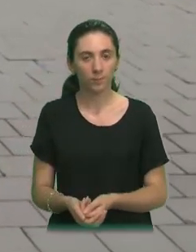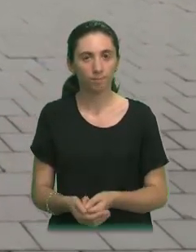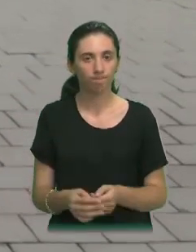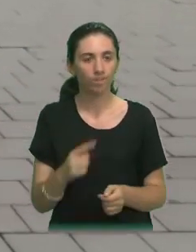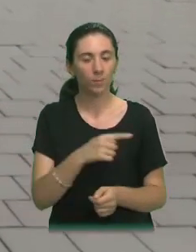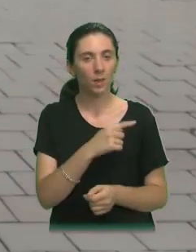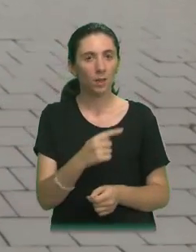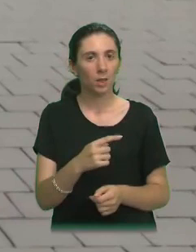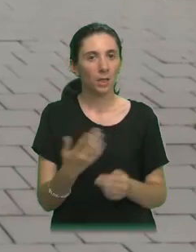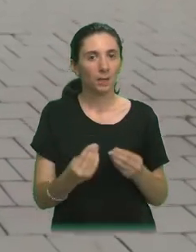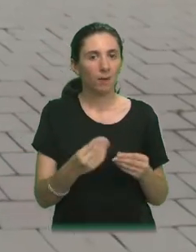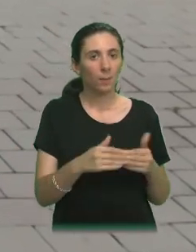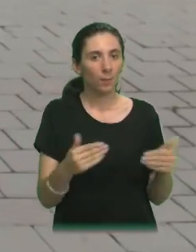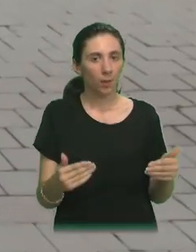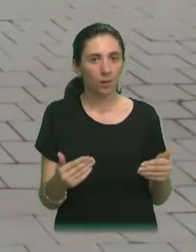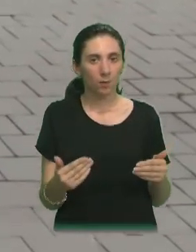možda prednost?